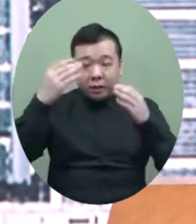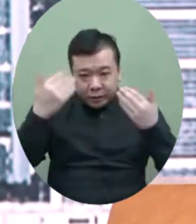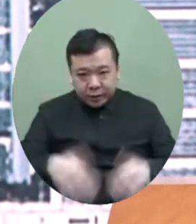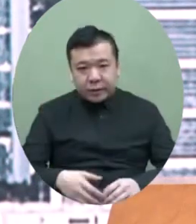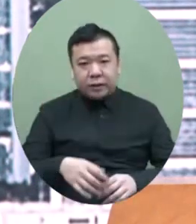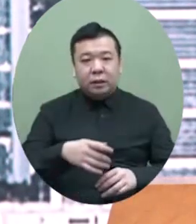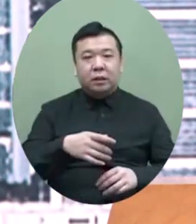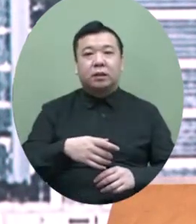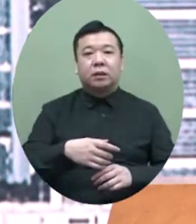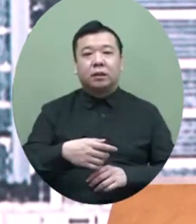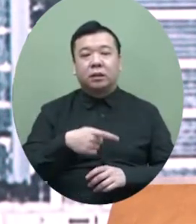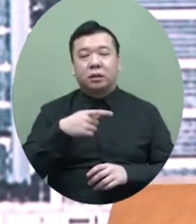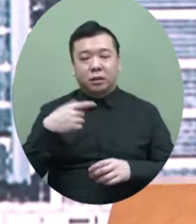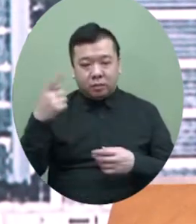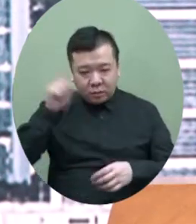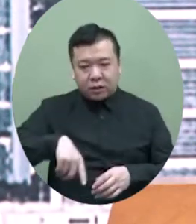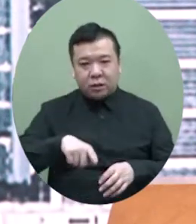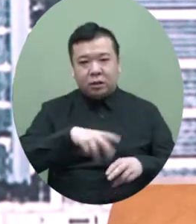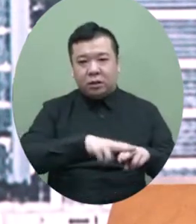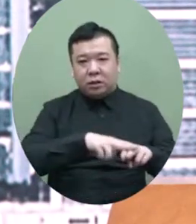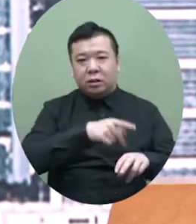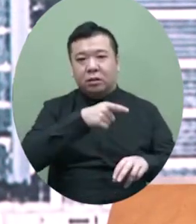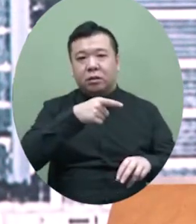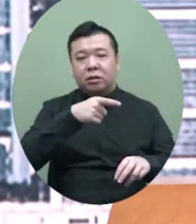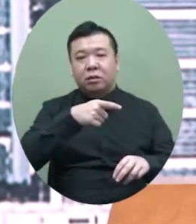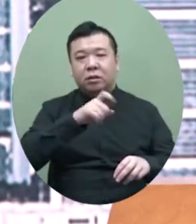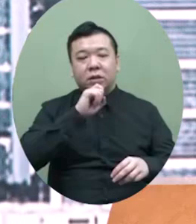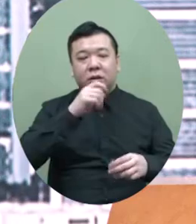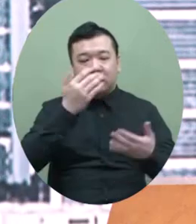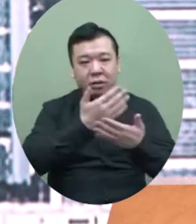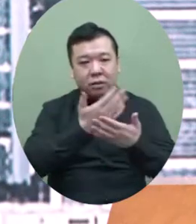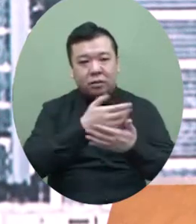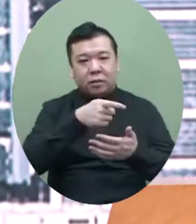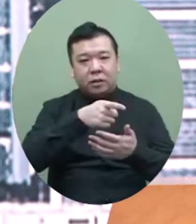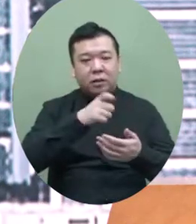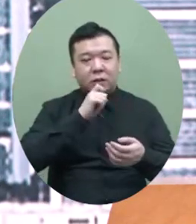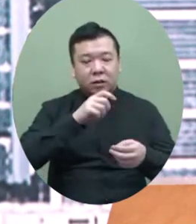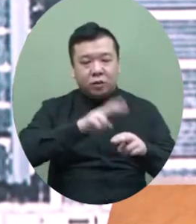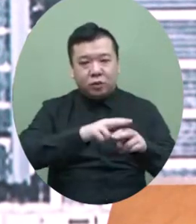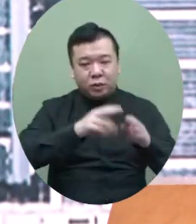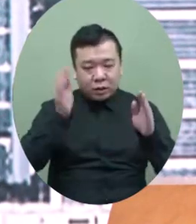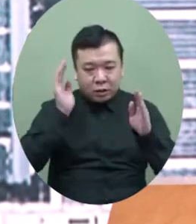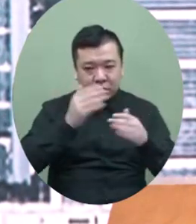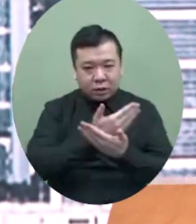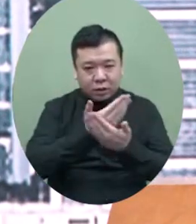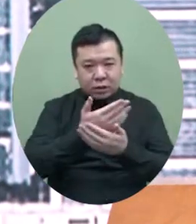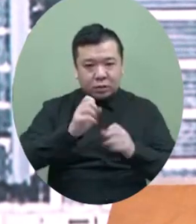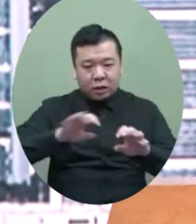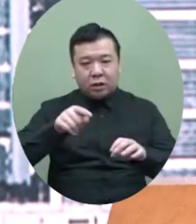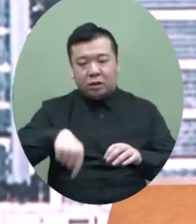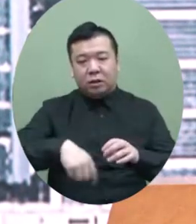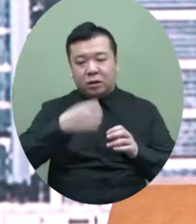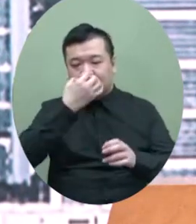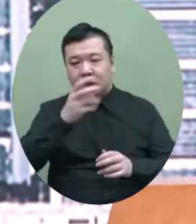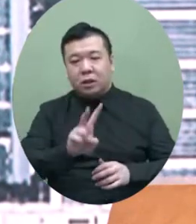之後咧，已經係馬上喺內地啦，即係透過新華社、中央電視台同埋我自己咧，我哋咧亦都係